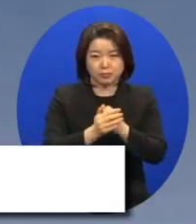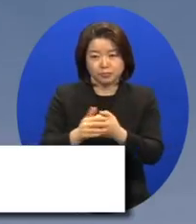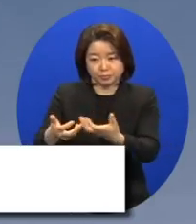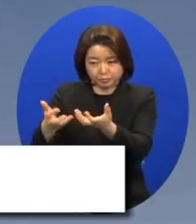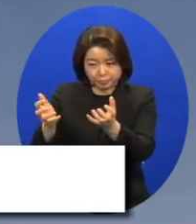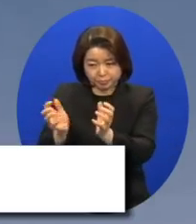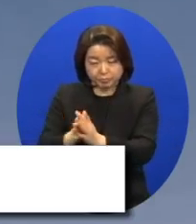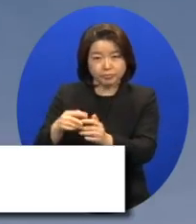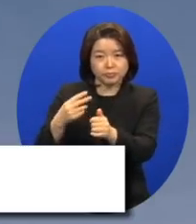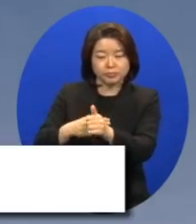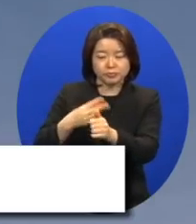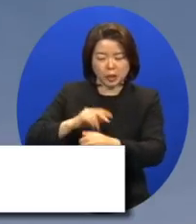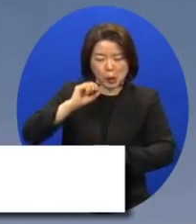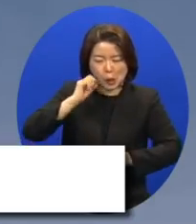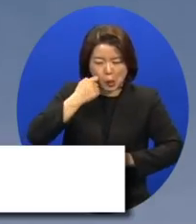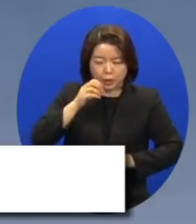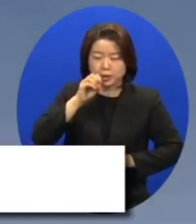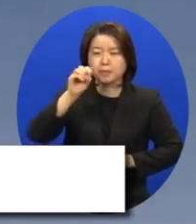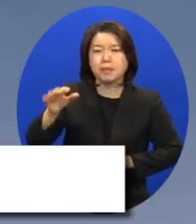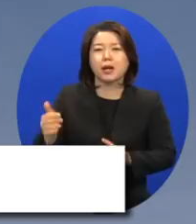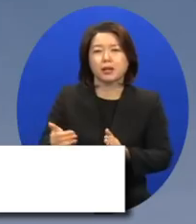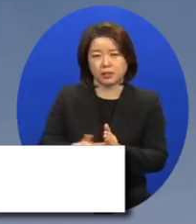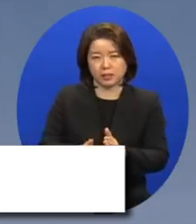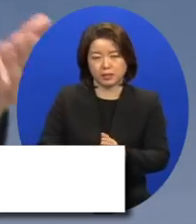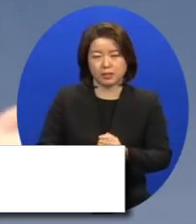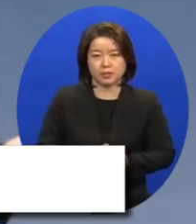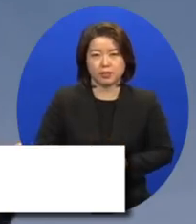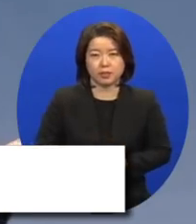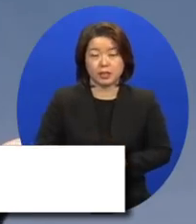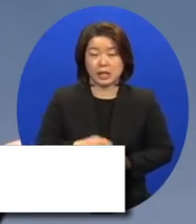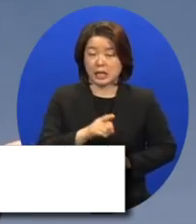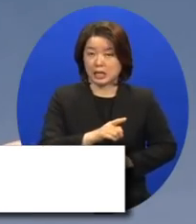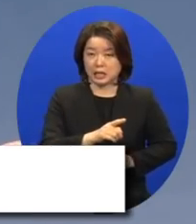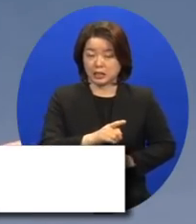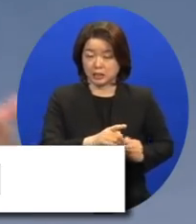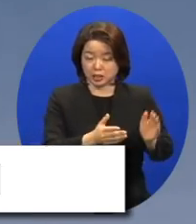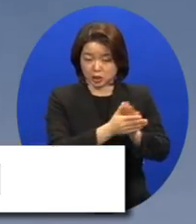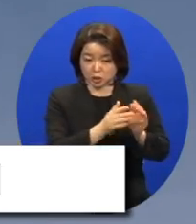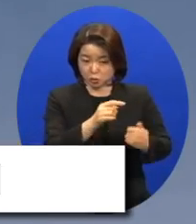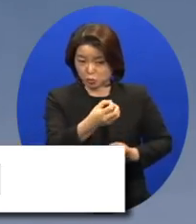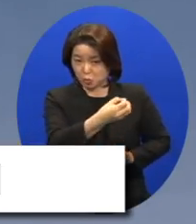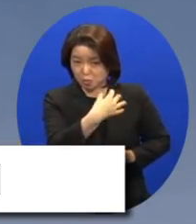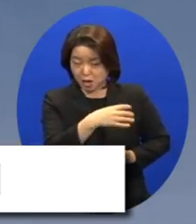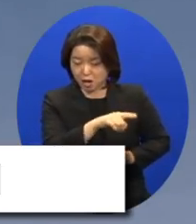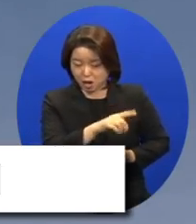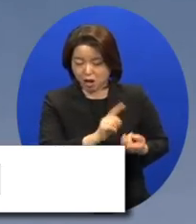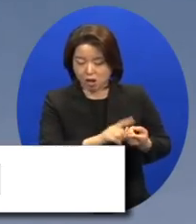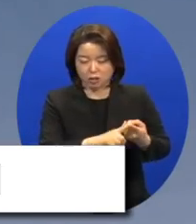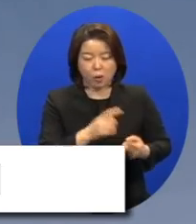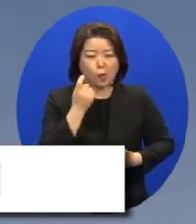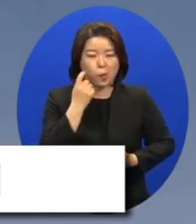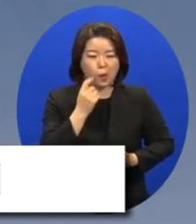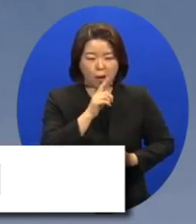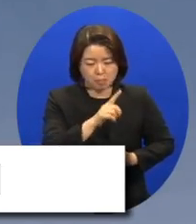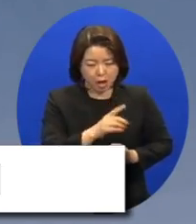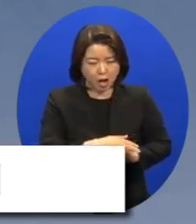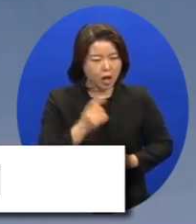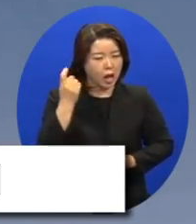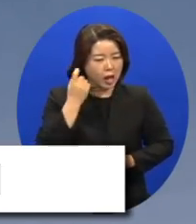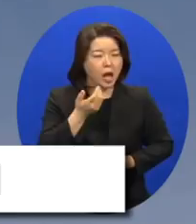선생님에게 어렵게 그 이야기를 꺼냈습니다 그날 있었던 이야기 그리고 나보고 위선자 라고 하는 이야기를